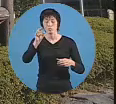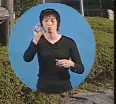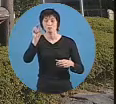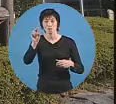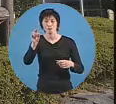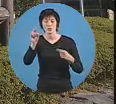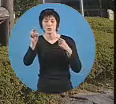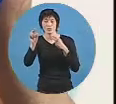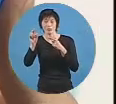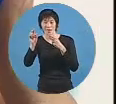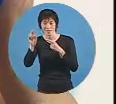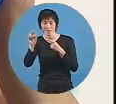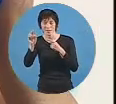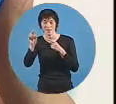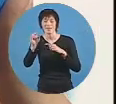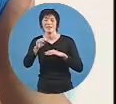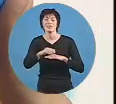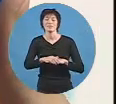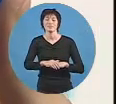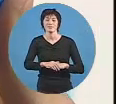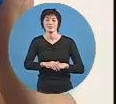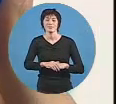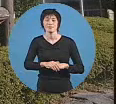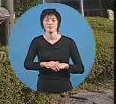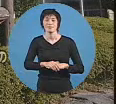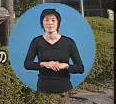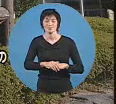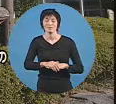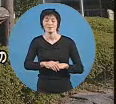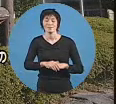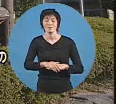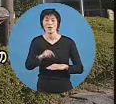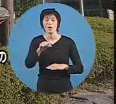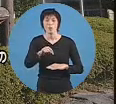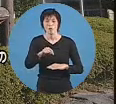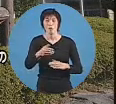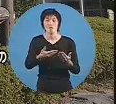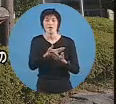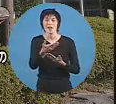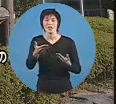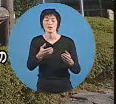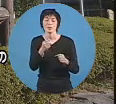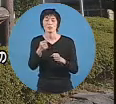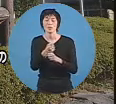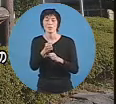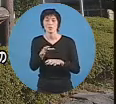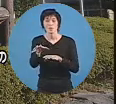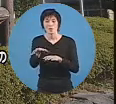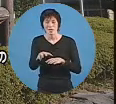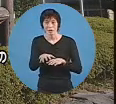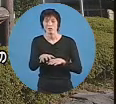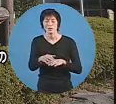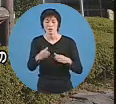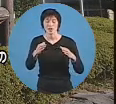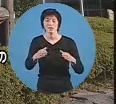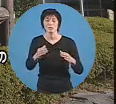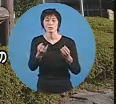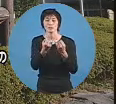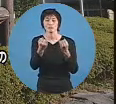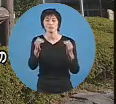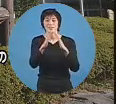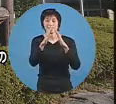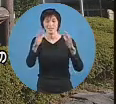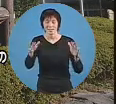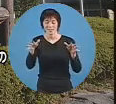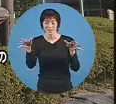のキャップのことです。ここふれあいと創造の里では、本庄地区婦人会がこのエコキャ